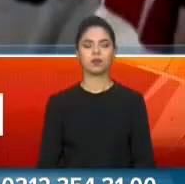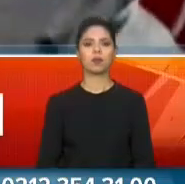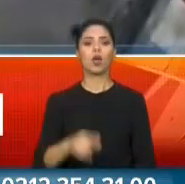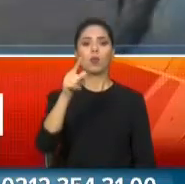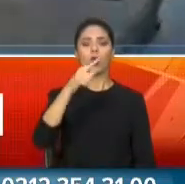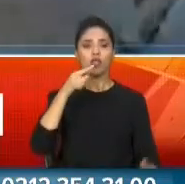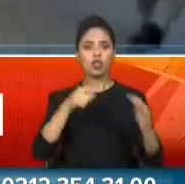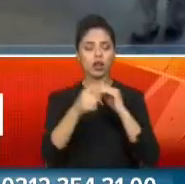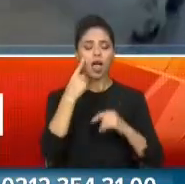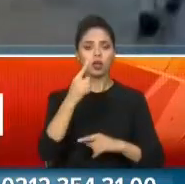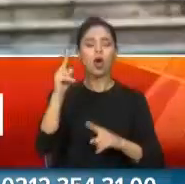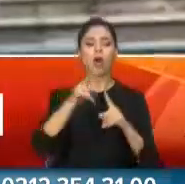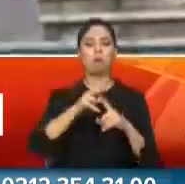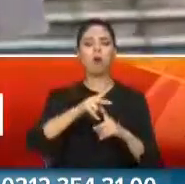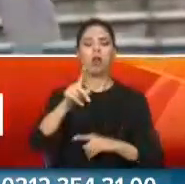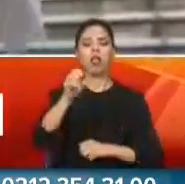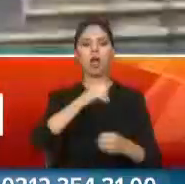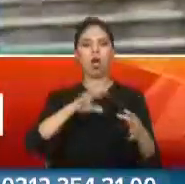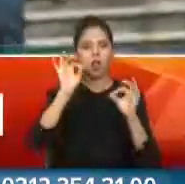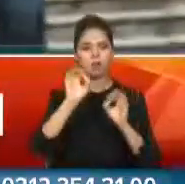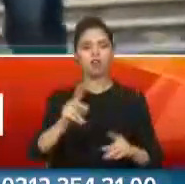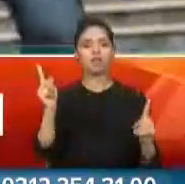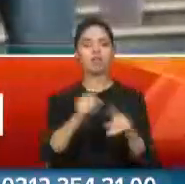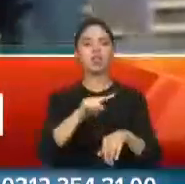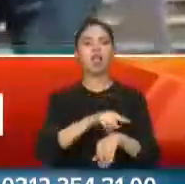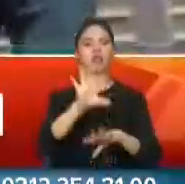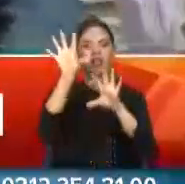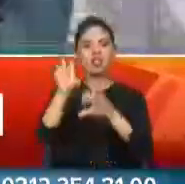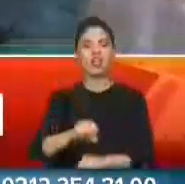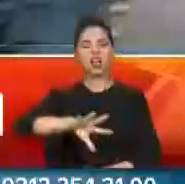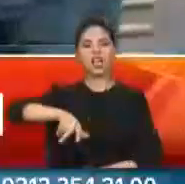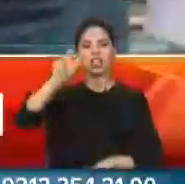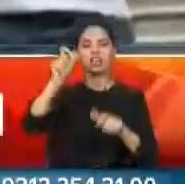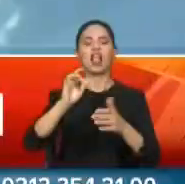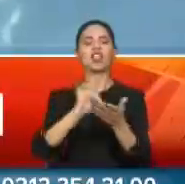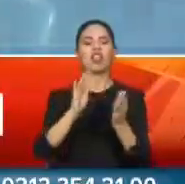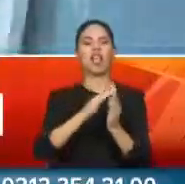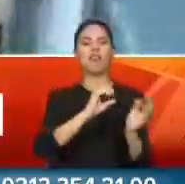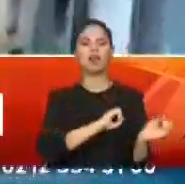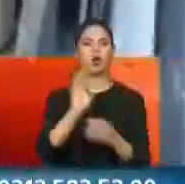Şikayeti üzerine polis harekete geçti. Kısa süre içinde yakalanan yan kesiciler cezaevine gönderildi.